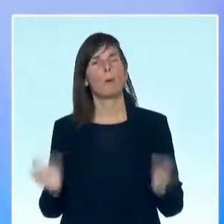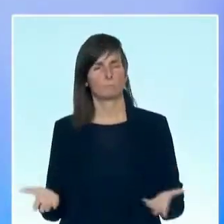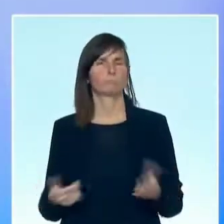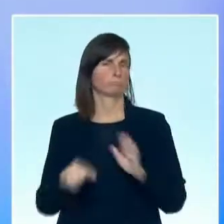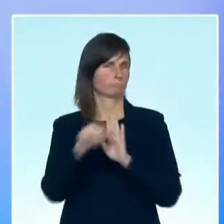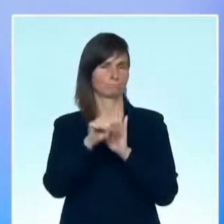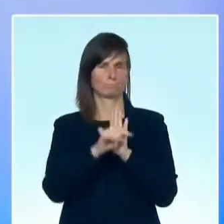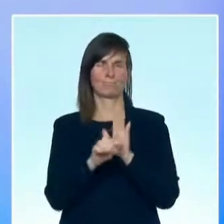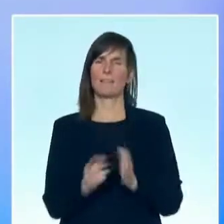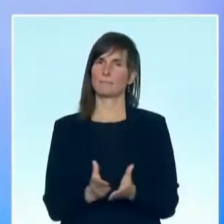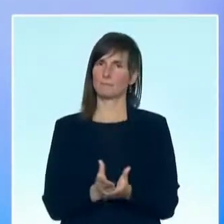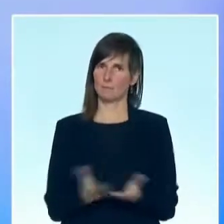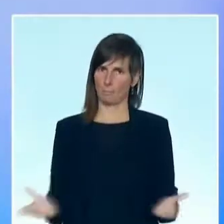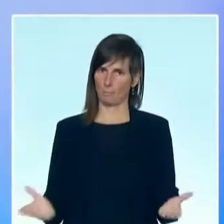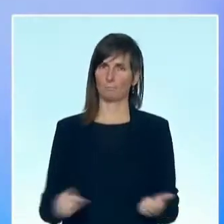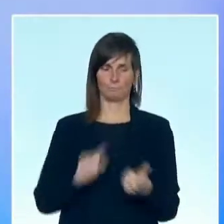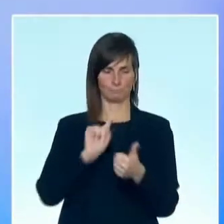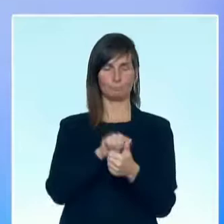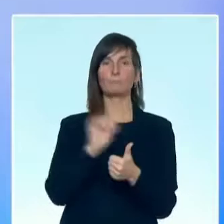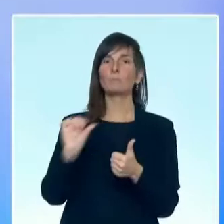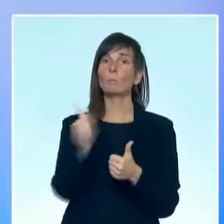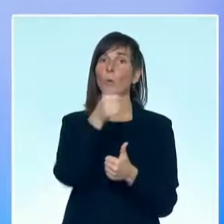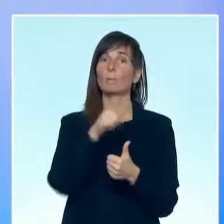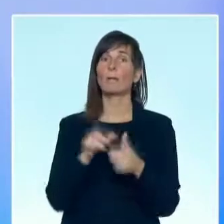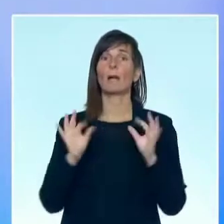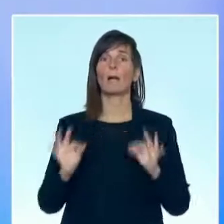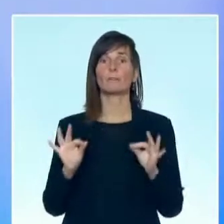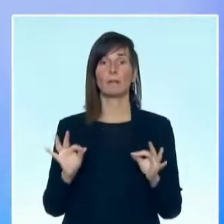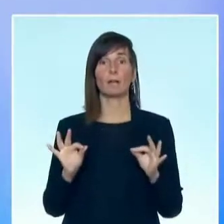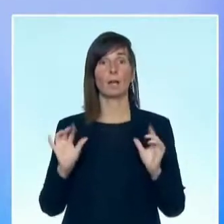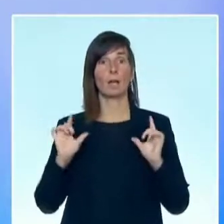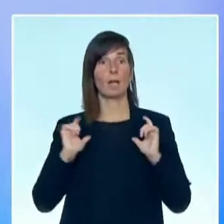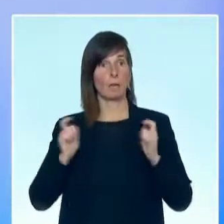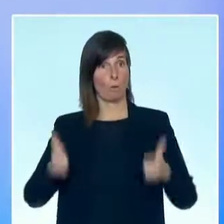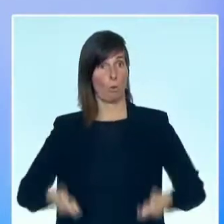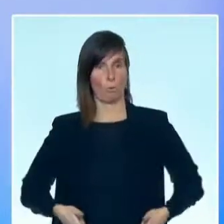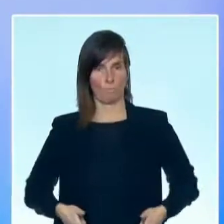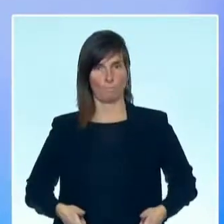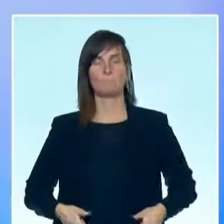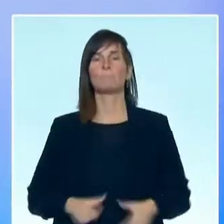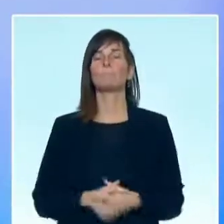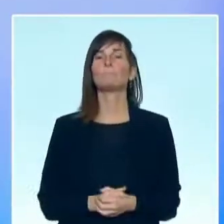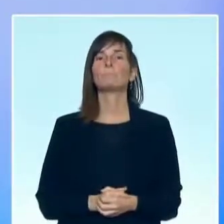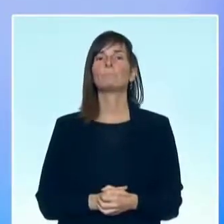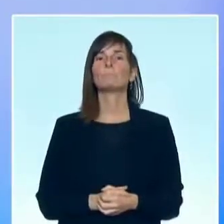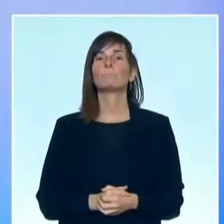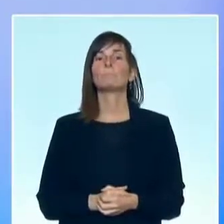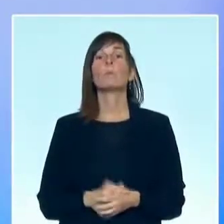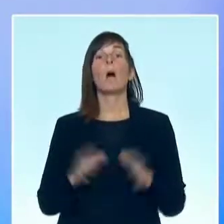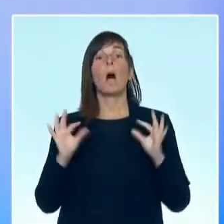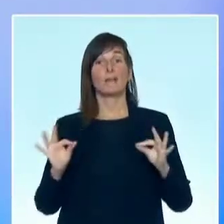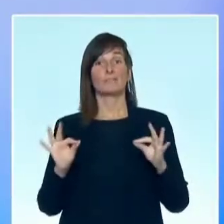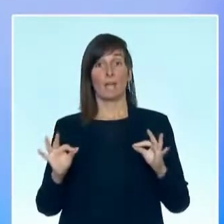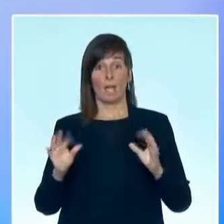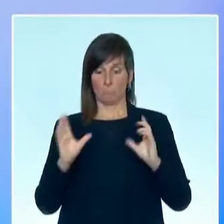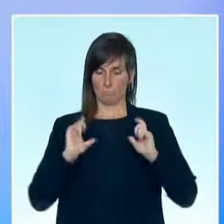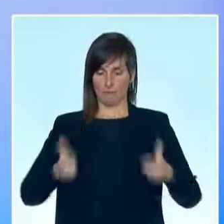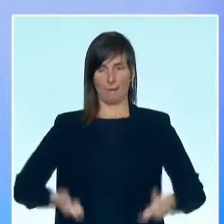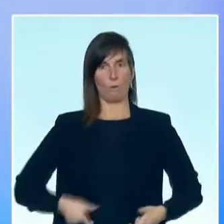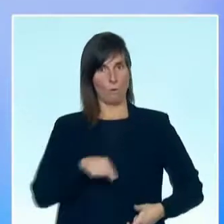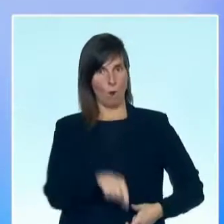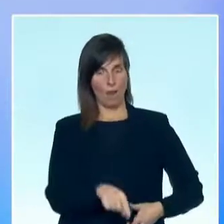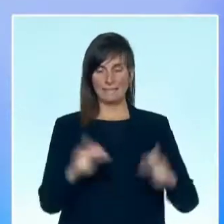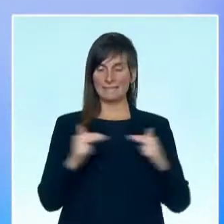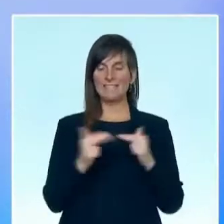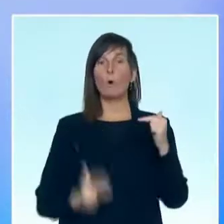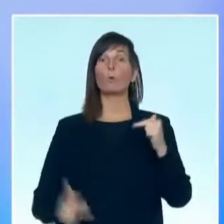pardon, c'est vrai, le métro, non. La première porte sur l'école. Nous allons rehausser au niveau 3 le protocole